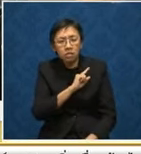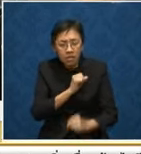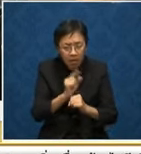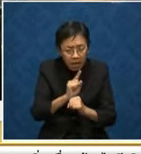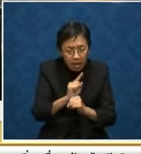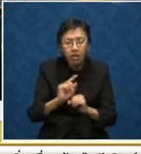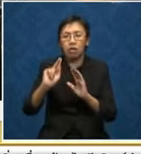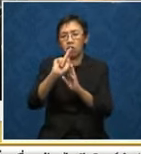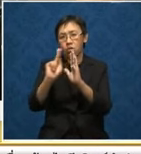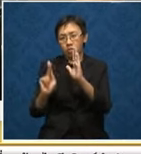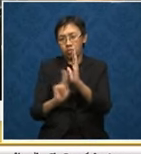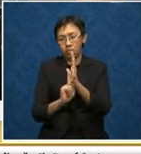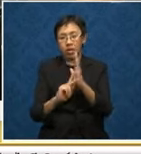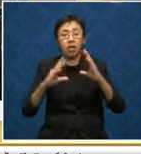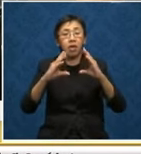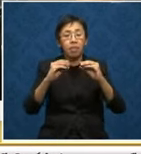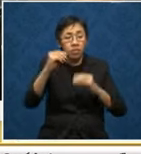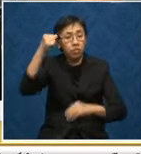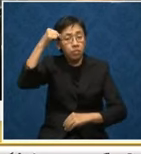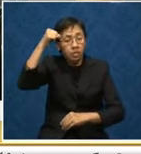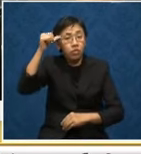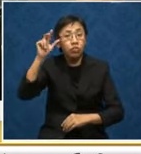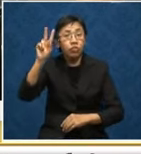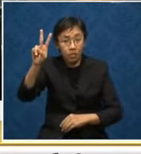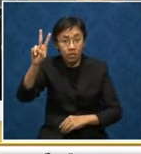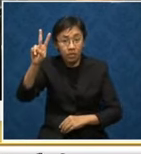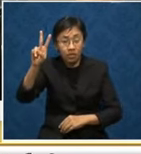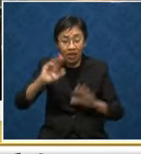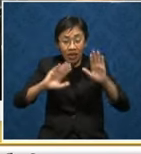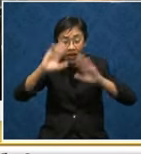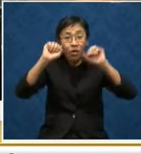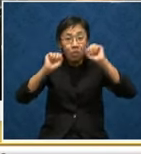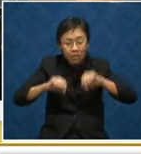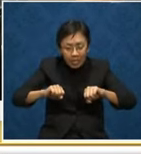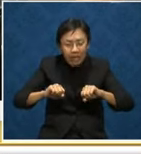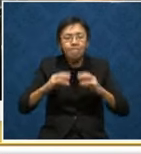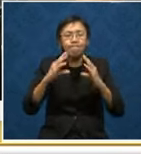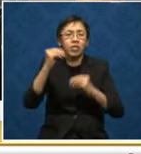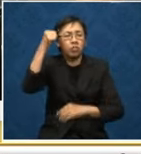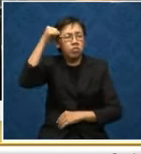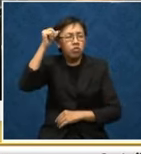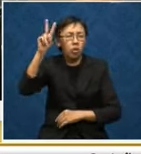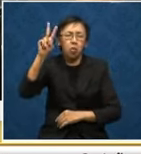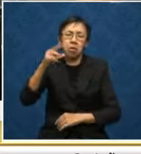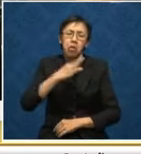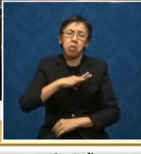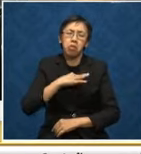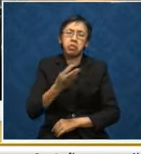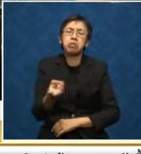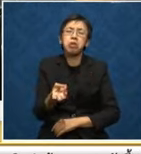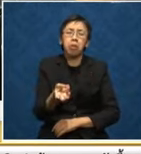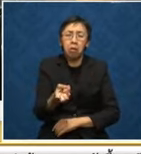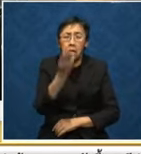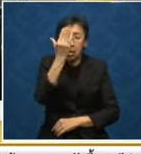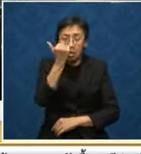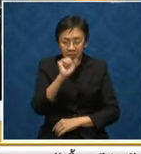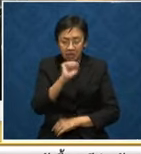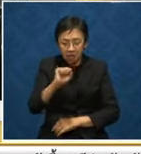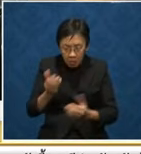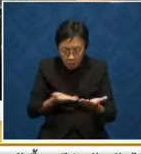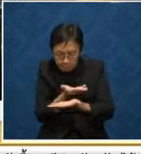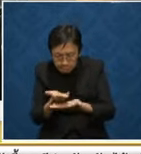ติครับการประชุม2วันที่ลงมติไปแล้วผมก็ถือว่ายังน้อยไปสำหรับการที่จะต้องมาทำกฎหมายเพื่อประ